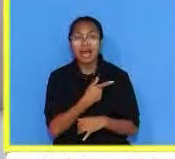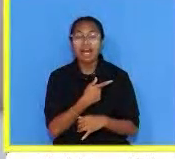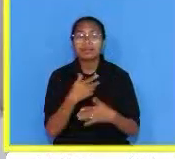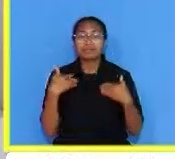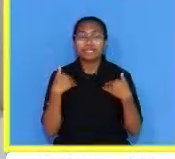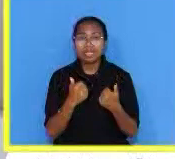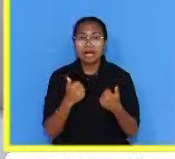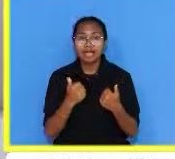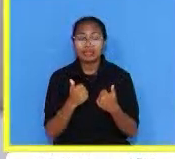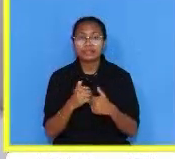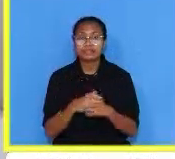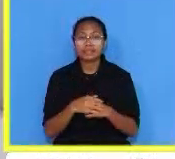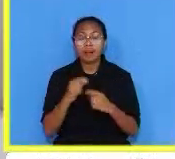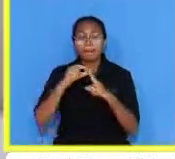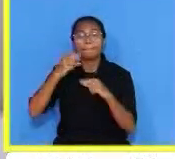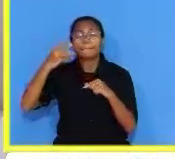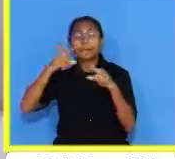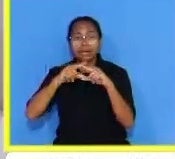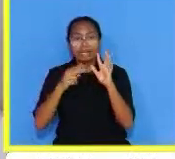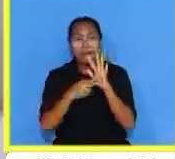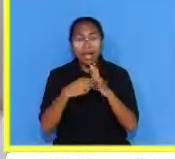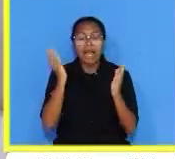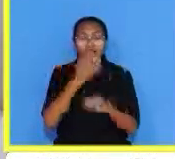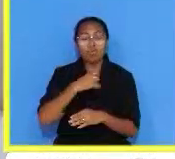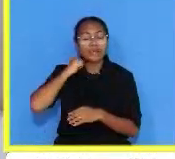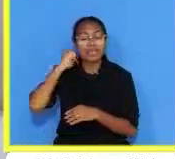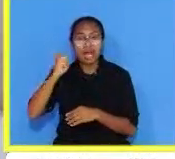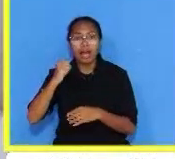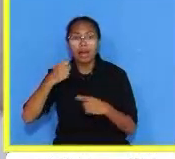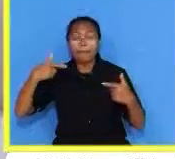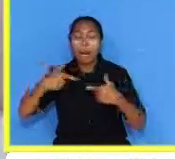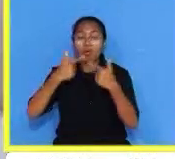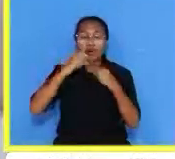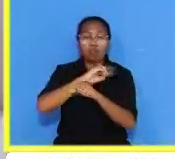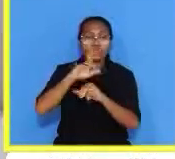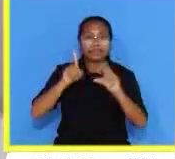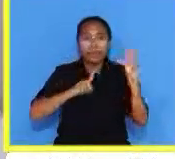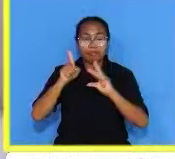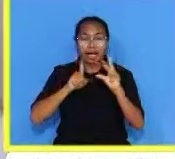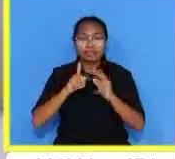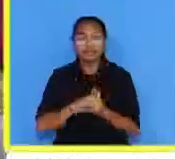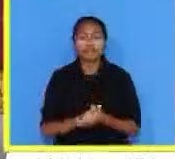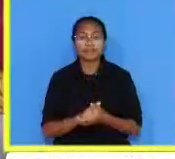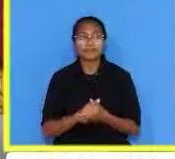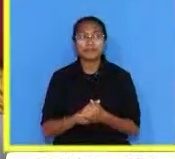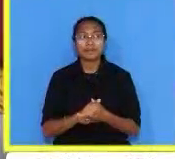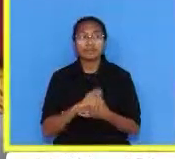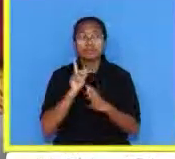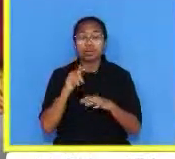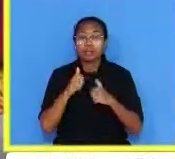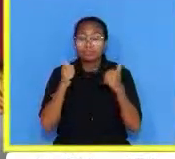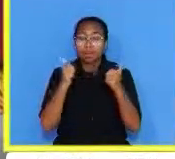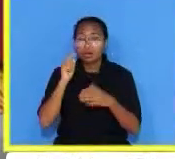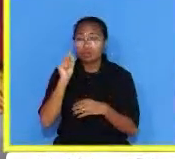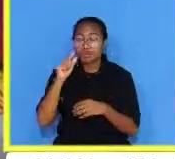bisa berperang atau menang melawan COVID-19. Baik, berarti dari untuk anak-anak usia 12